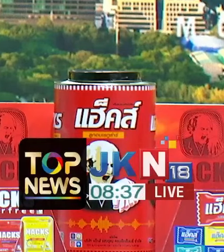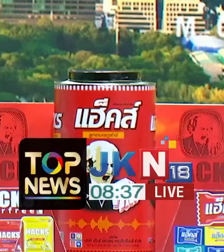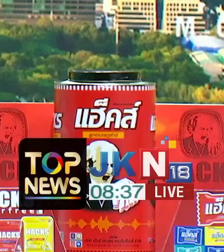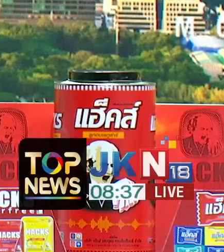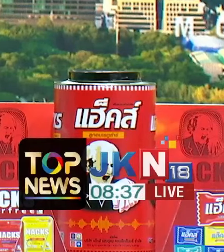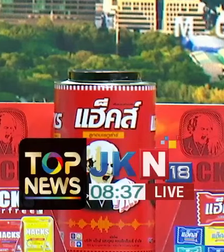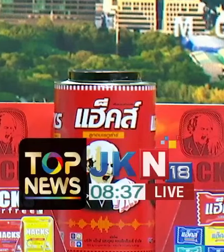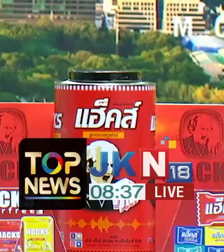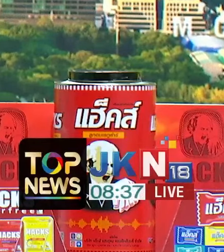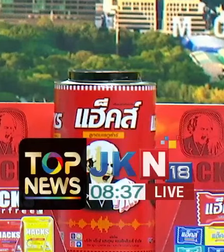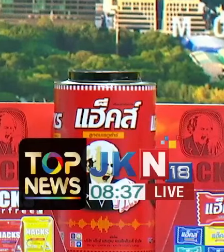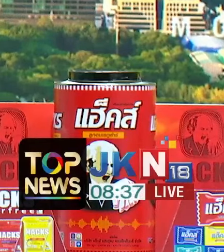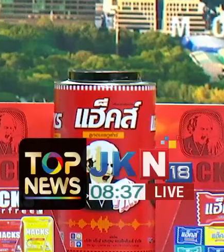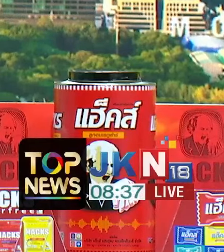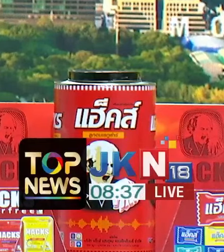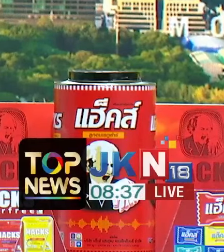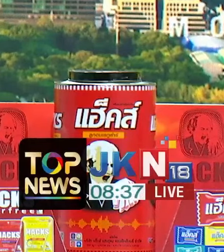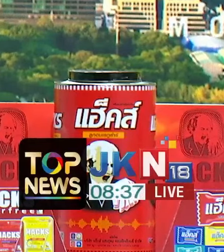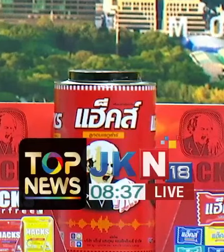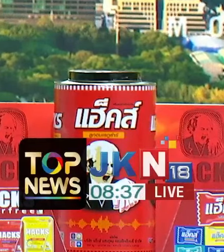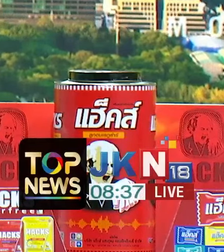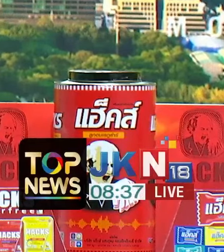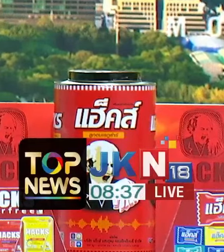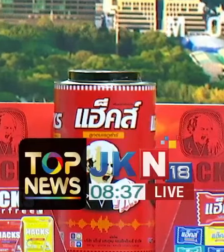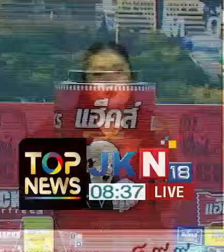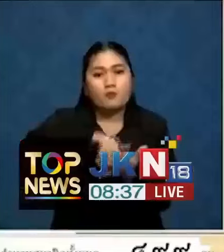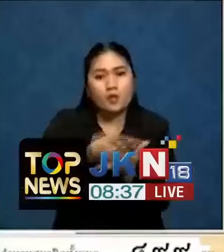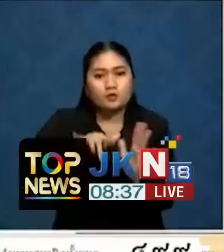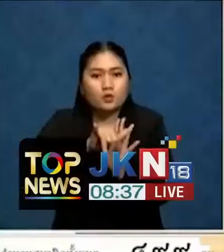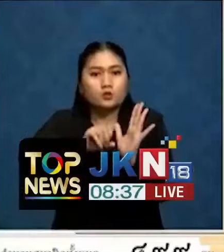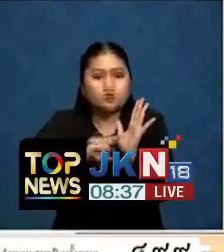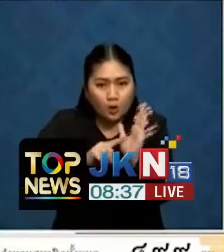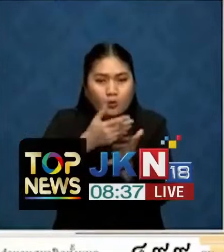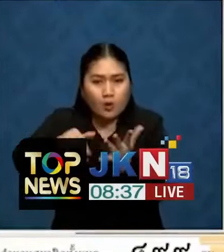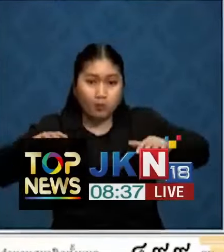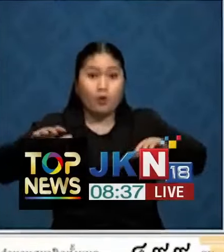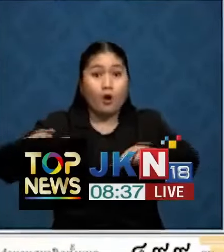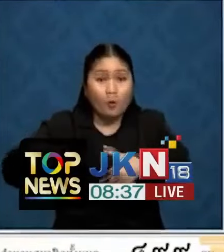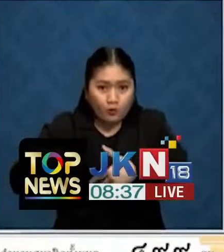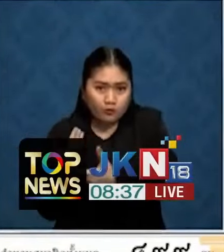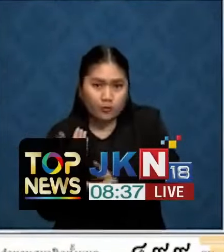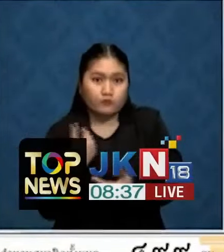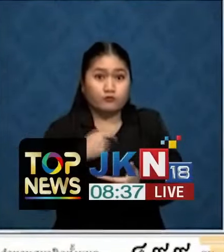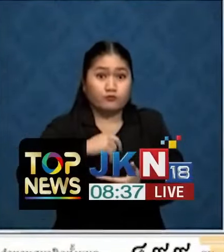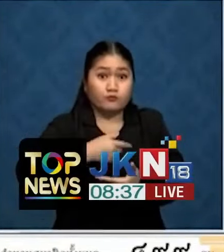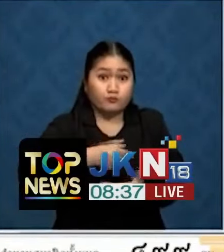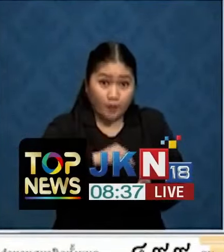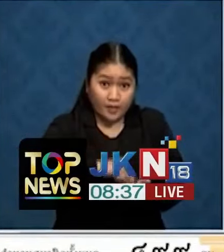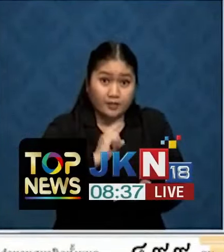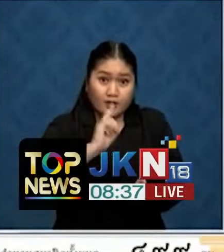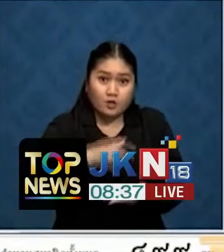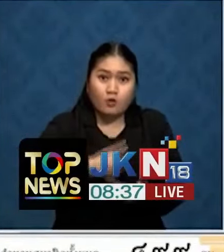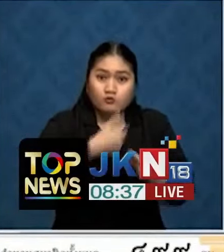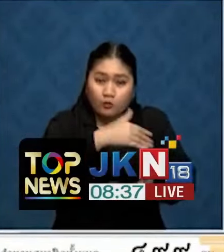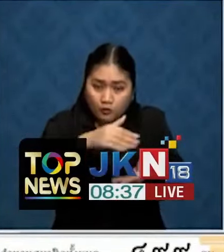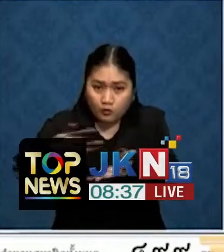เศรษฐกิจในโครงการดิจิตอลวอลเล็ต 10,000 บาทเมื่อวานนี้ก็มีการอภิปรายกันทั้งวันนะครับแล้วก็ปิดท้ายด้วยการ